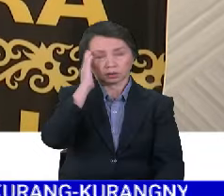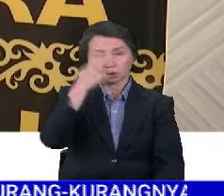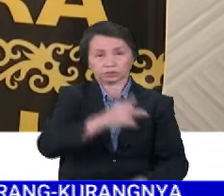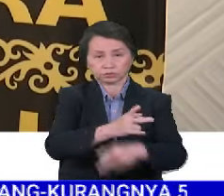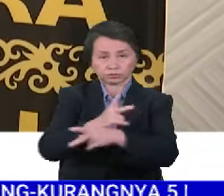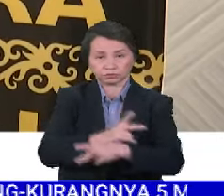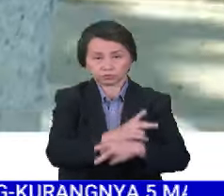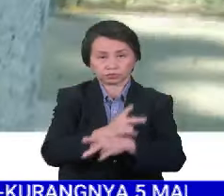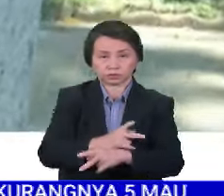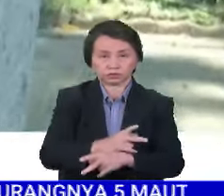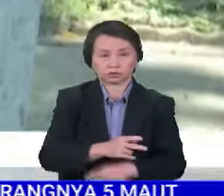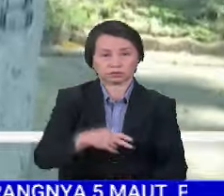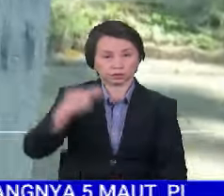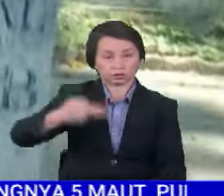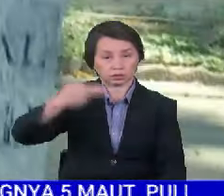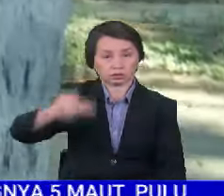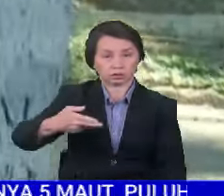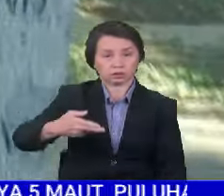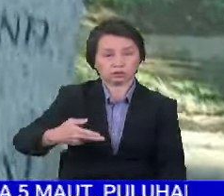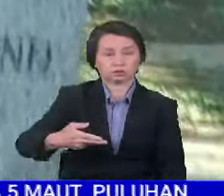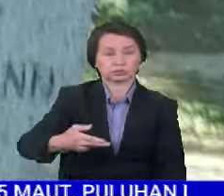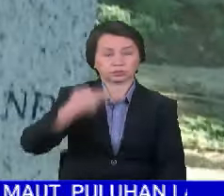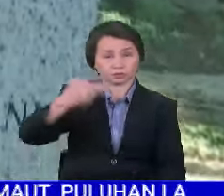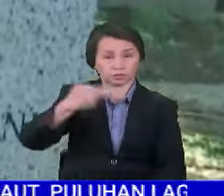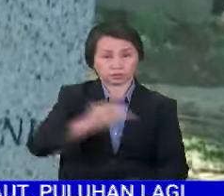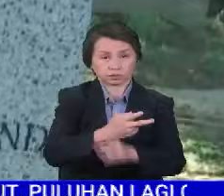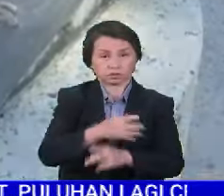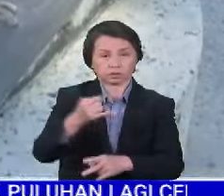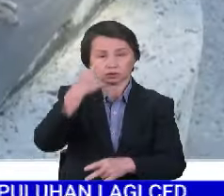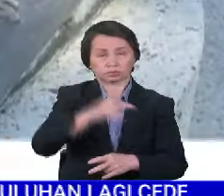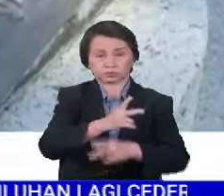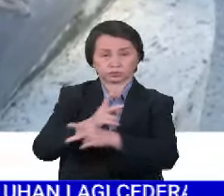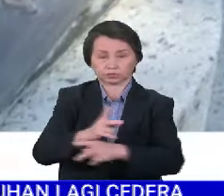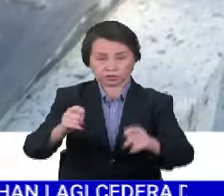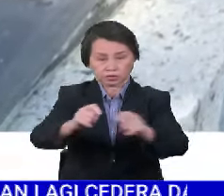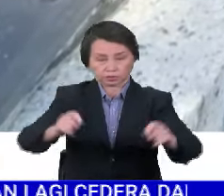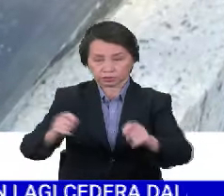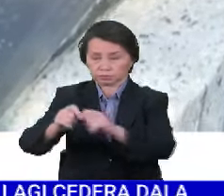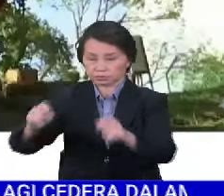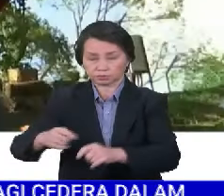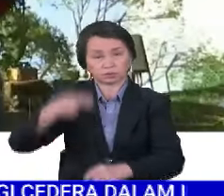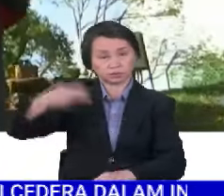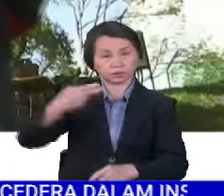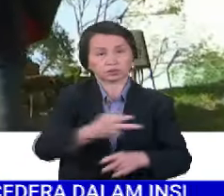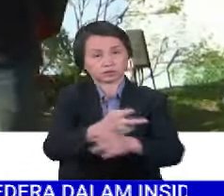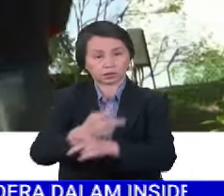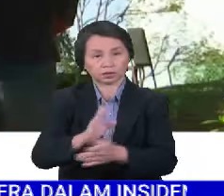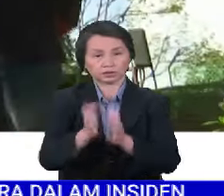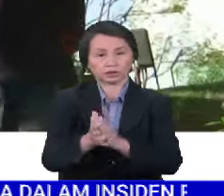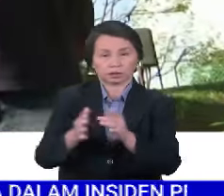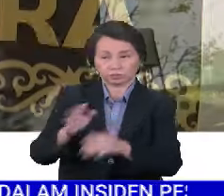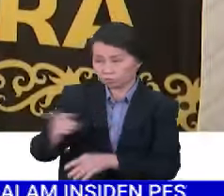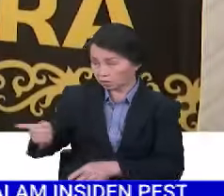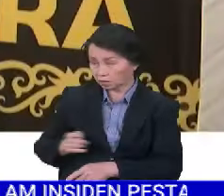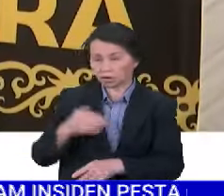Khazanah sejarah Nawari saya negara dan untuk memelihara lah tapak-tapak yang bersejarah supaya mereka ini ada